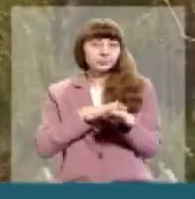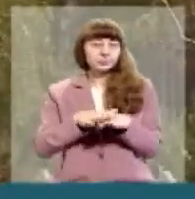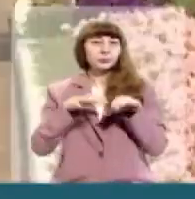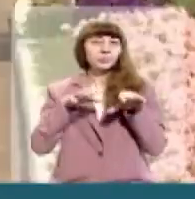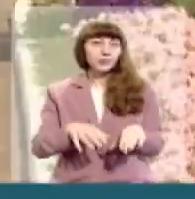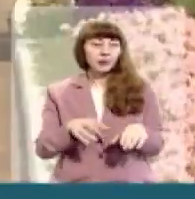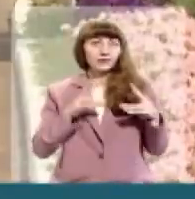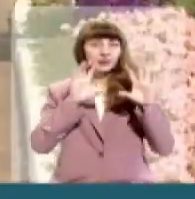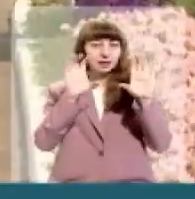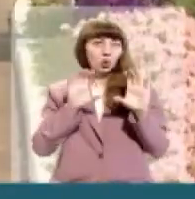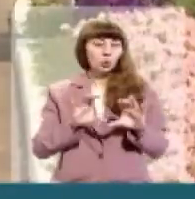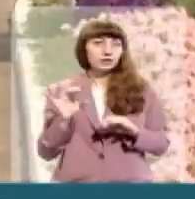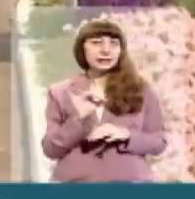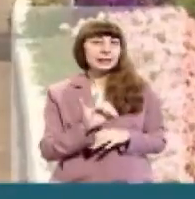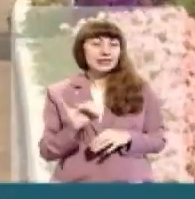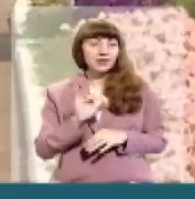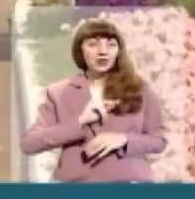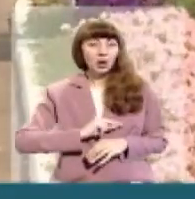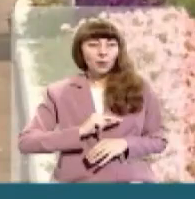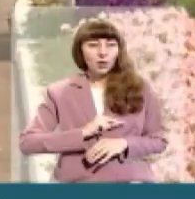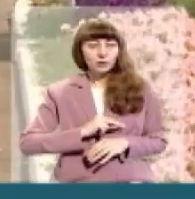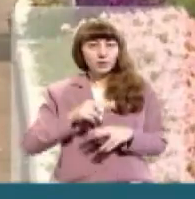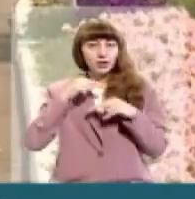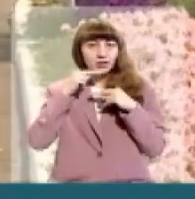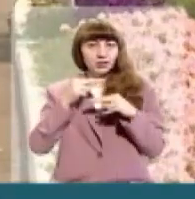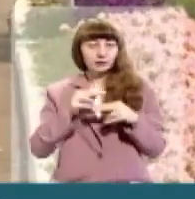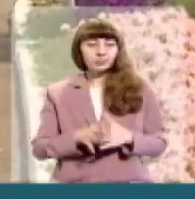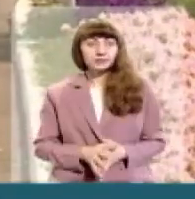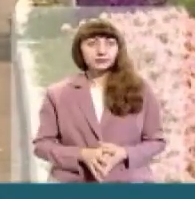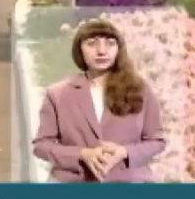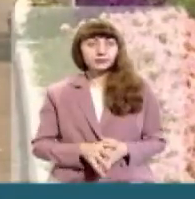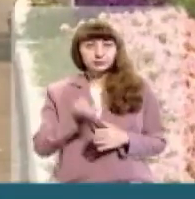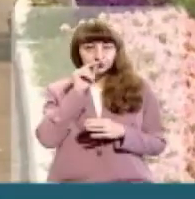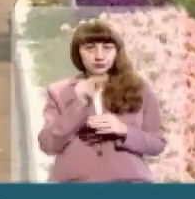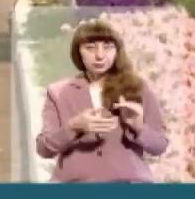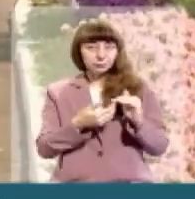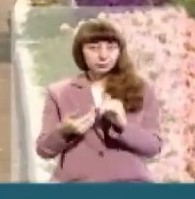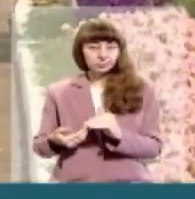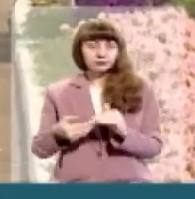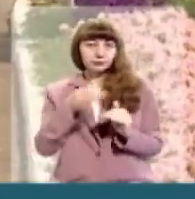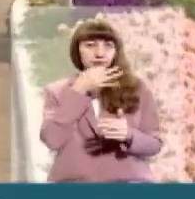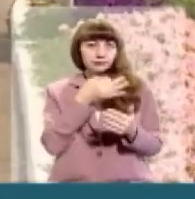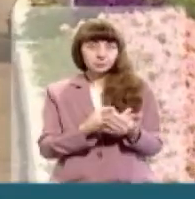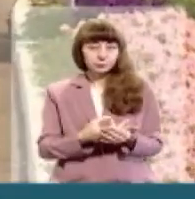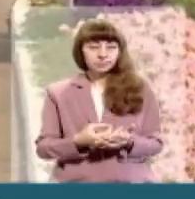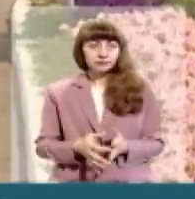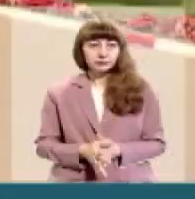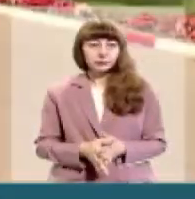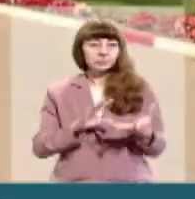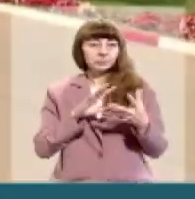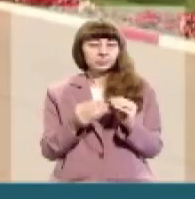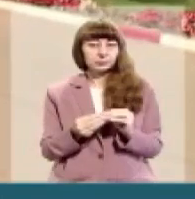бойынша құқық бұзушылықтар жойылды, кінәлілер әкімшілік жауапкершілікке тартылды. Нәтижесінде қызметкерлер алдындағы берешек өтеліп,